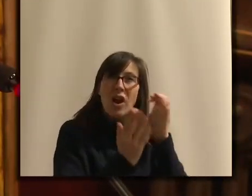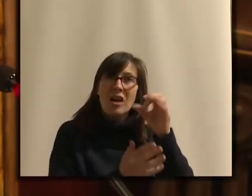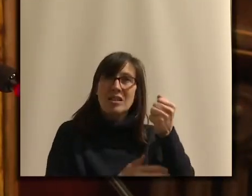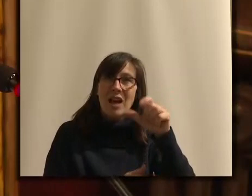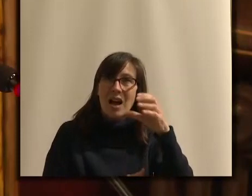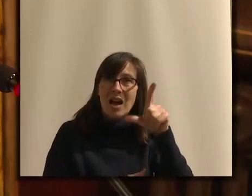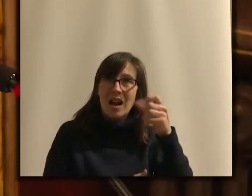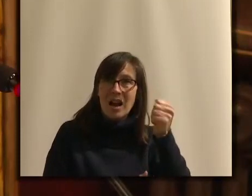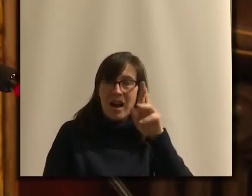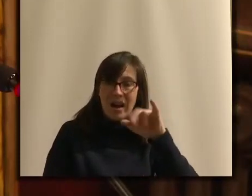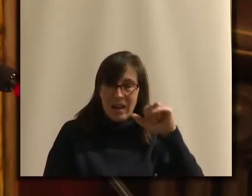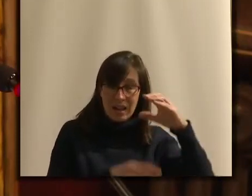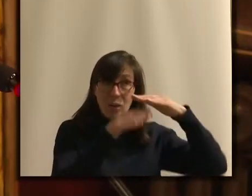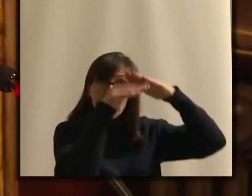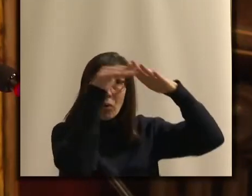40 quilowatts, una inversió de